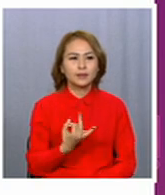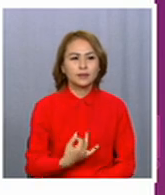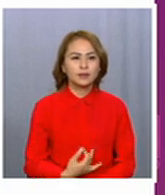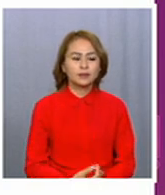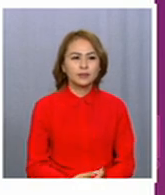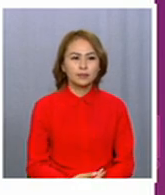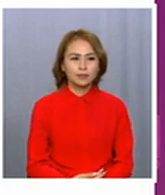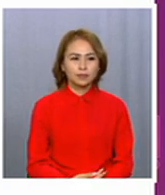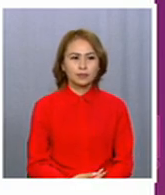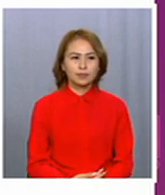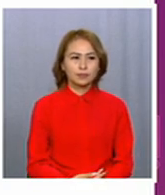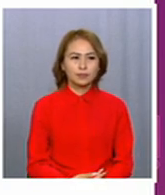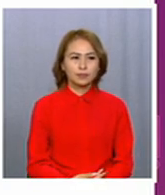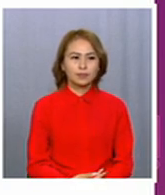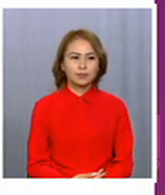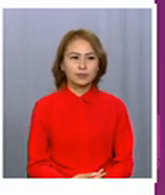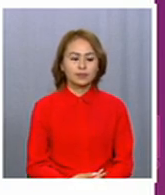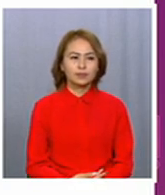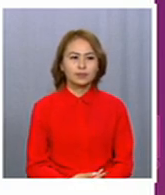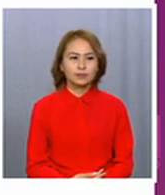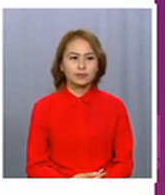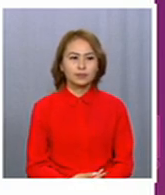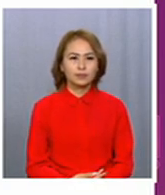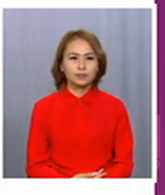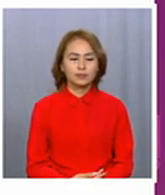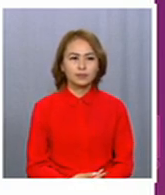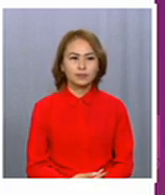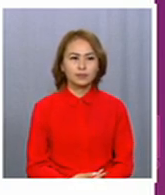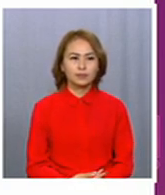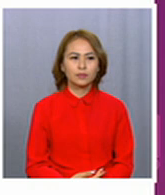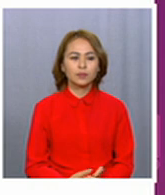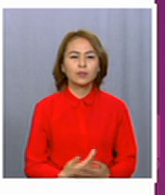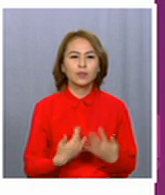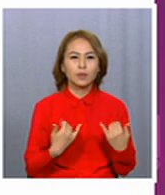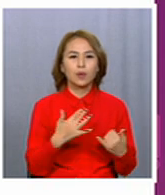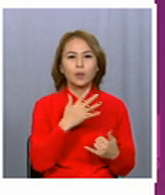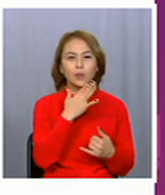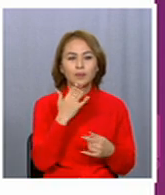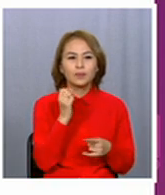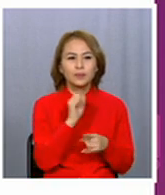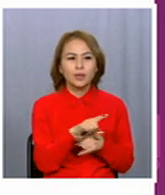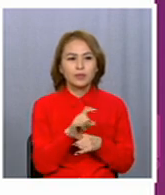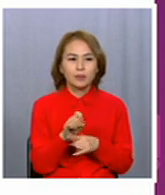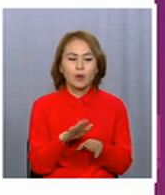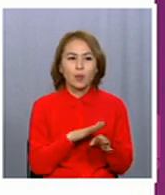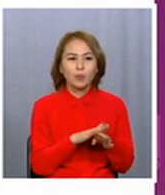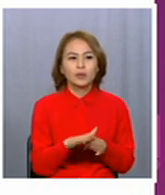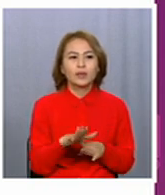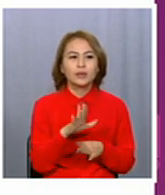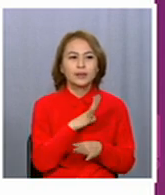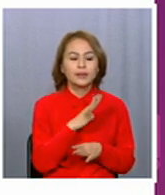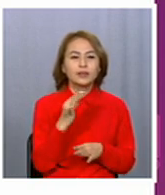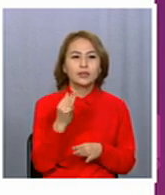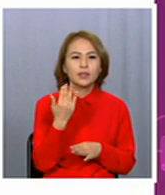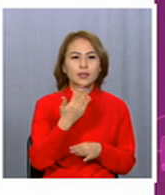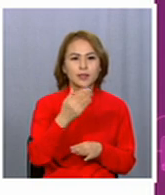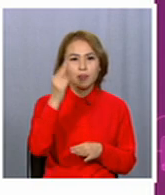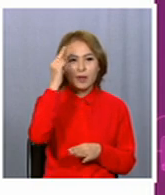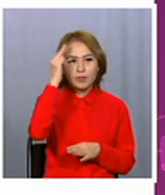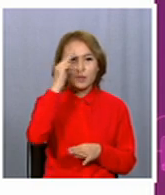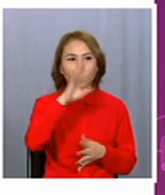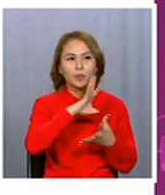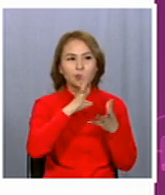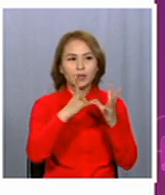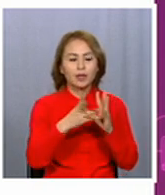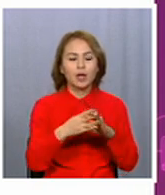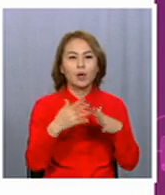қызықты. Жарайсындар, балалар, бүгін сендер көп деген тапсырма орындадыңдар. Ендеше сабағымызды қорытындылайық.